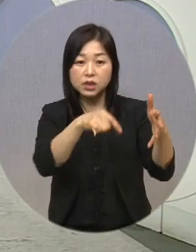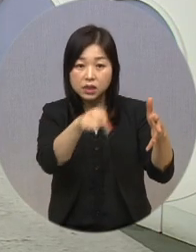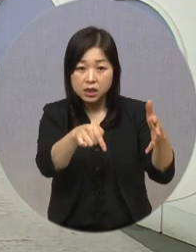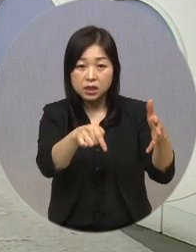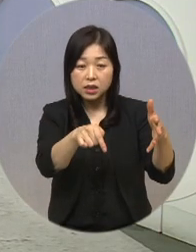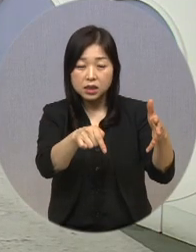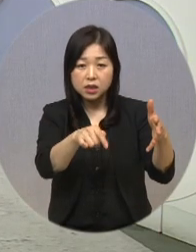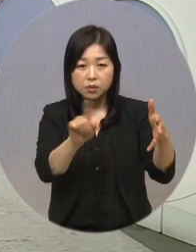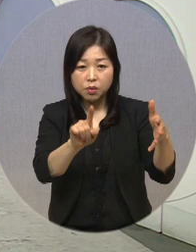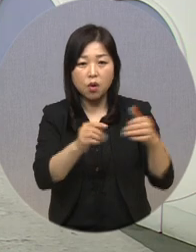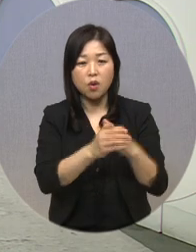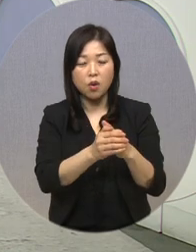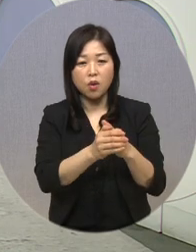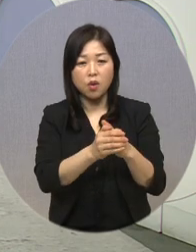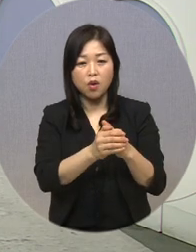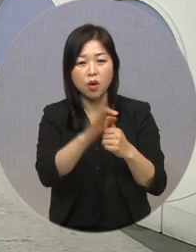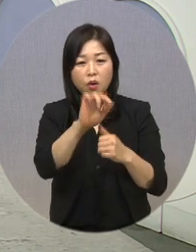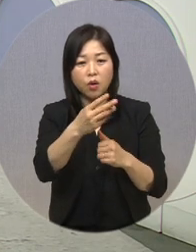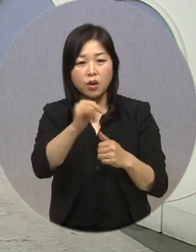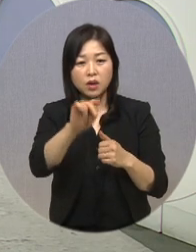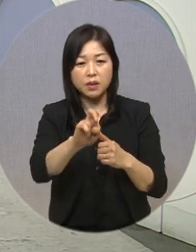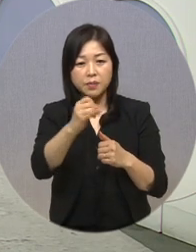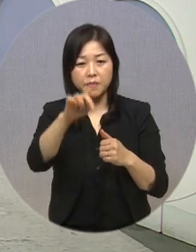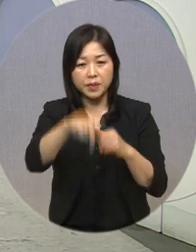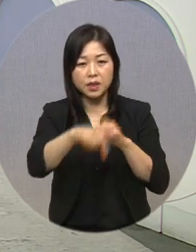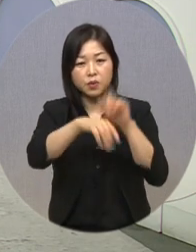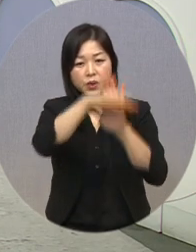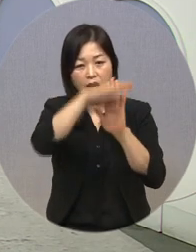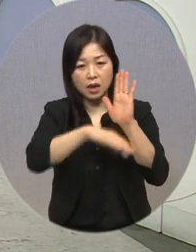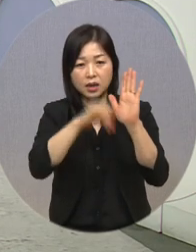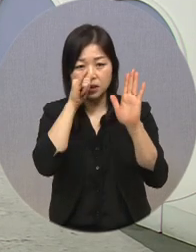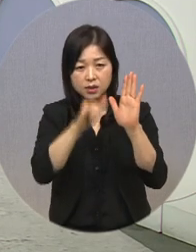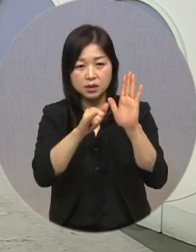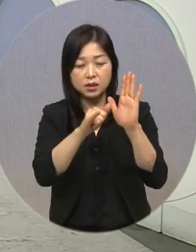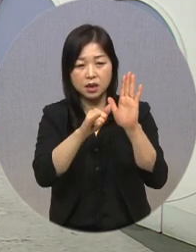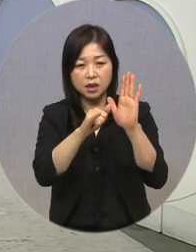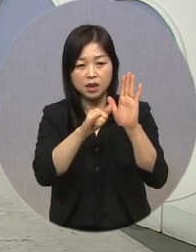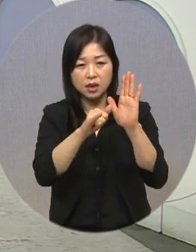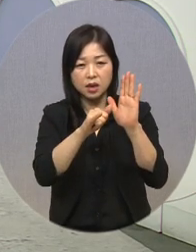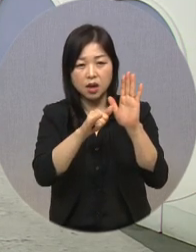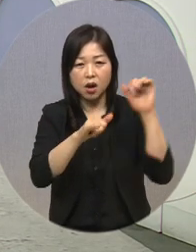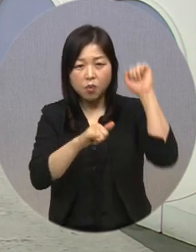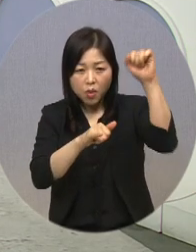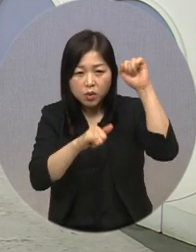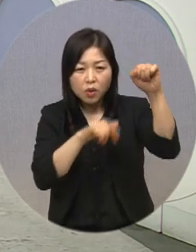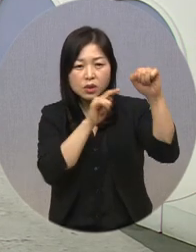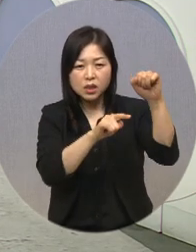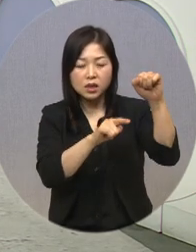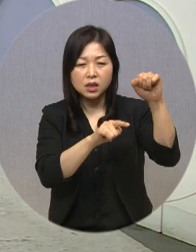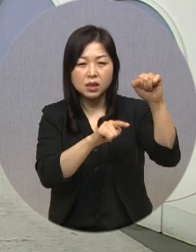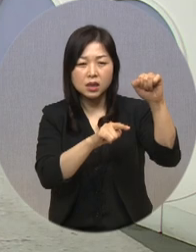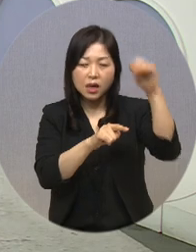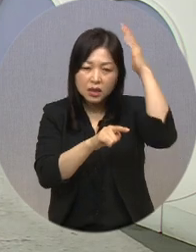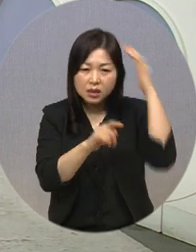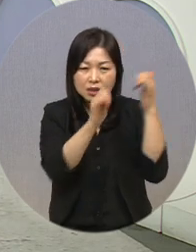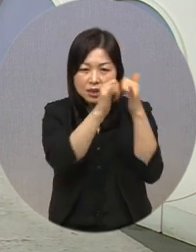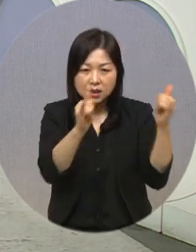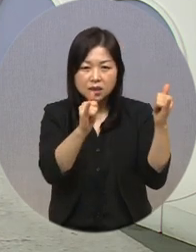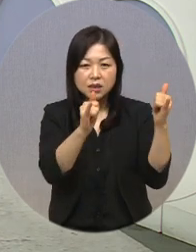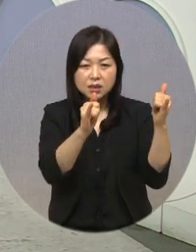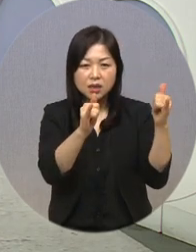올림픽이 남쪽 북쪽으로 했는데 라이엇이 남쪽 차 남쪽 흑인턴에서 난 것이 흑인촌에서 난 것이 흑인들이